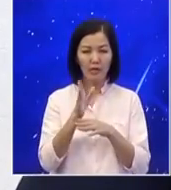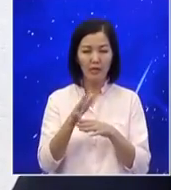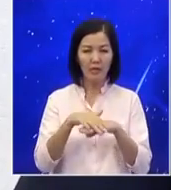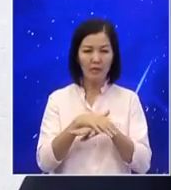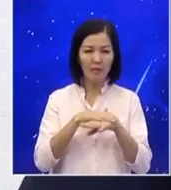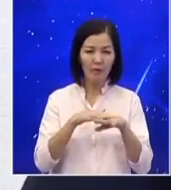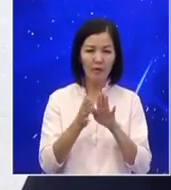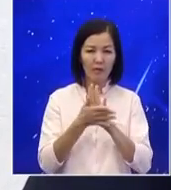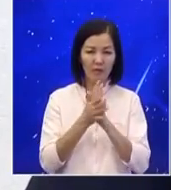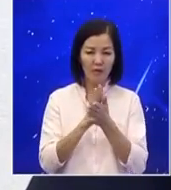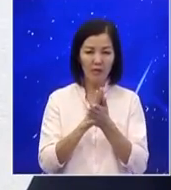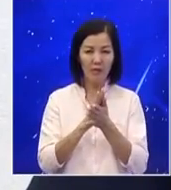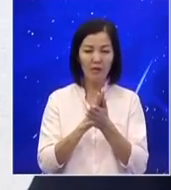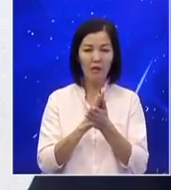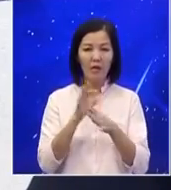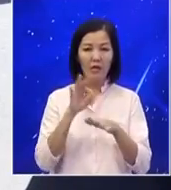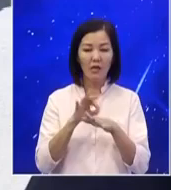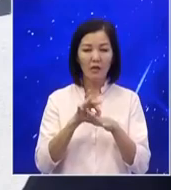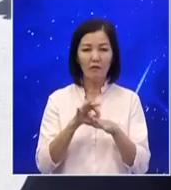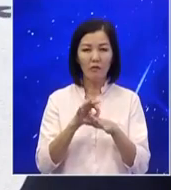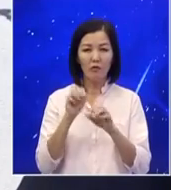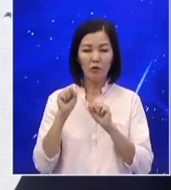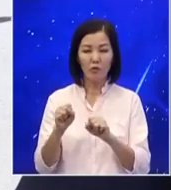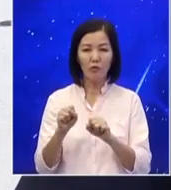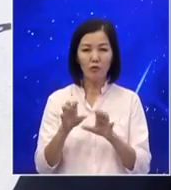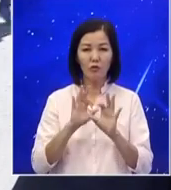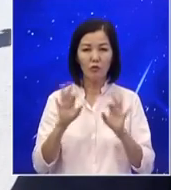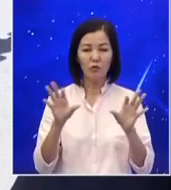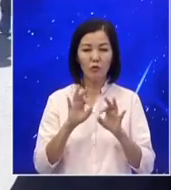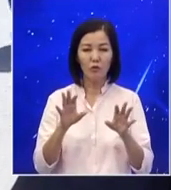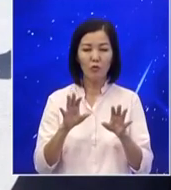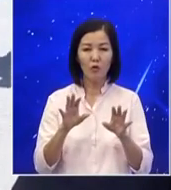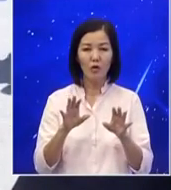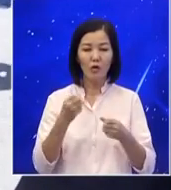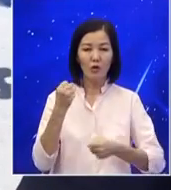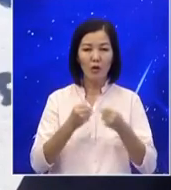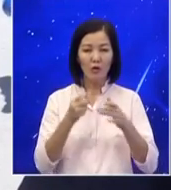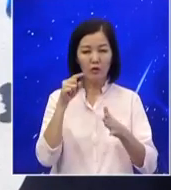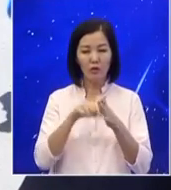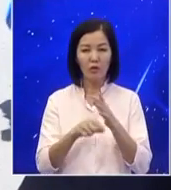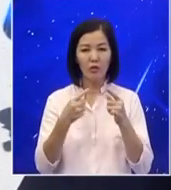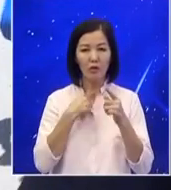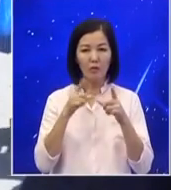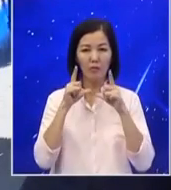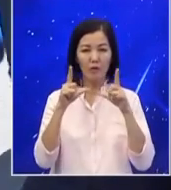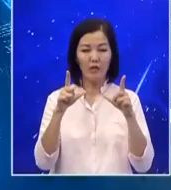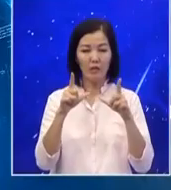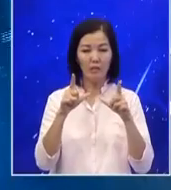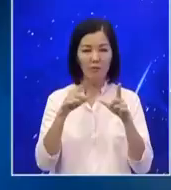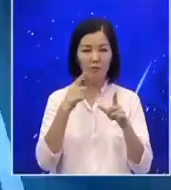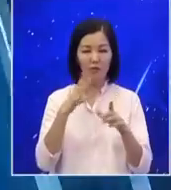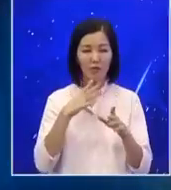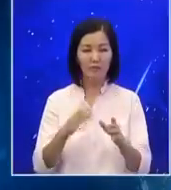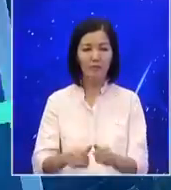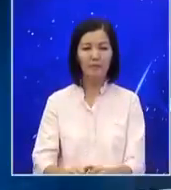осындай коронавируспен арқалмау үшін түсіндіру жұмыстарын жаңа автокөлік арқылы айтып жеткізіп жатырмыз.